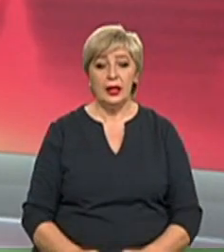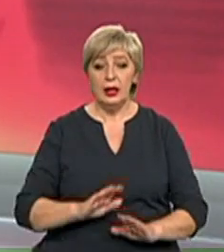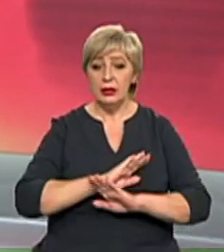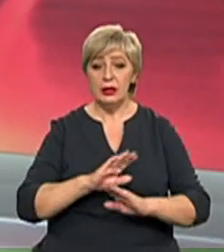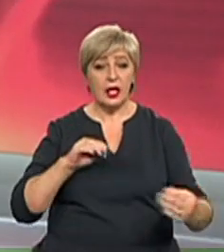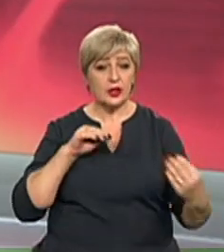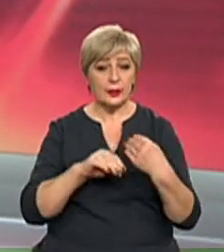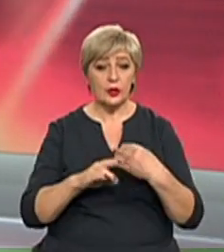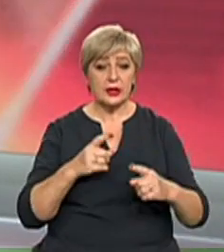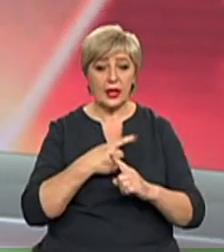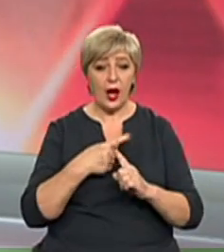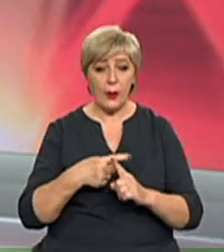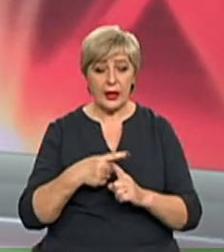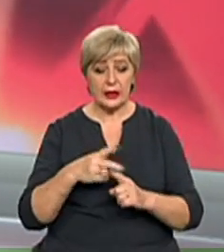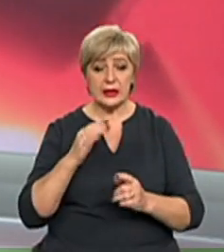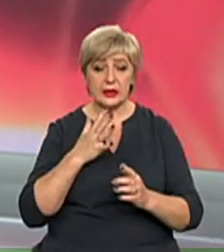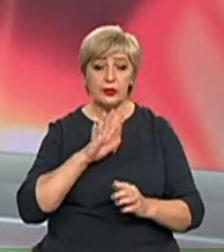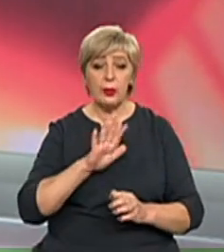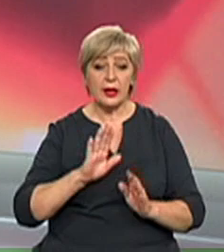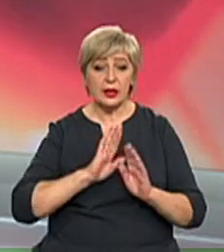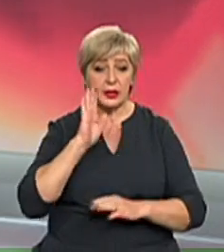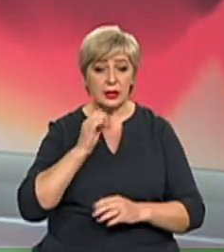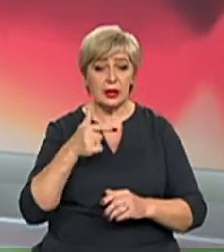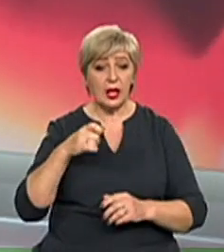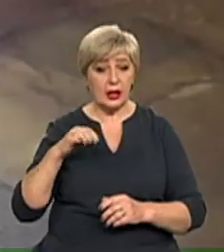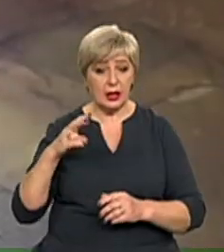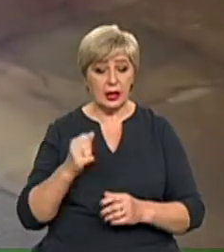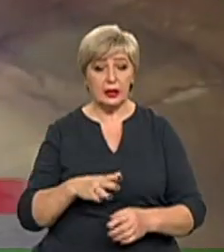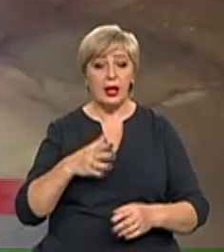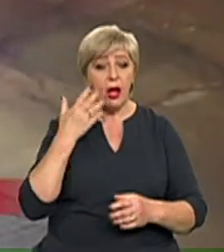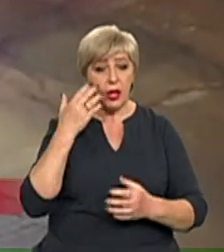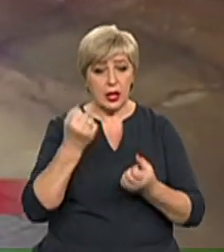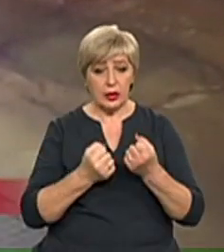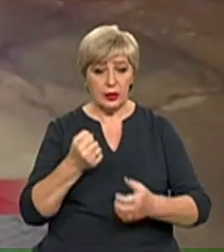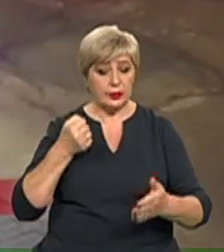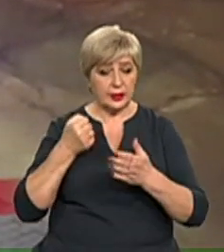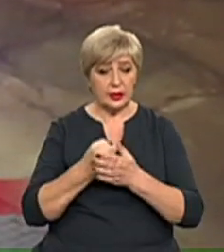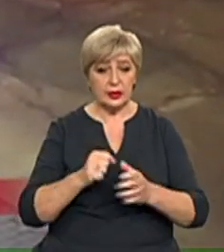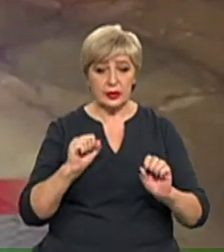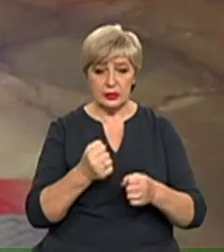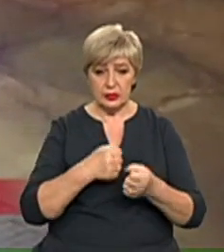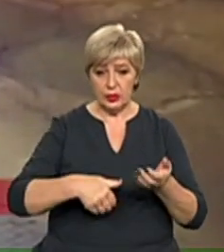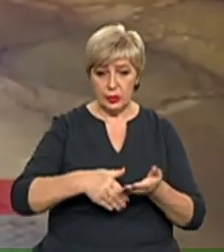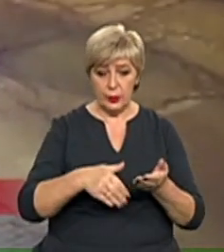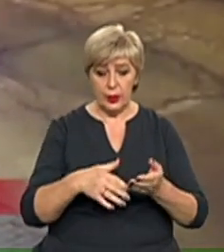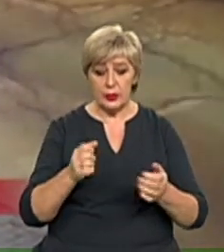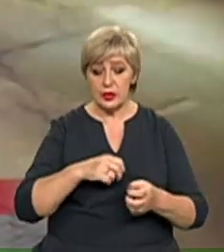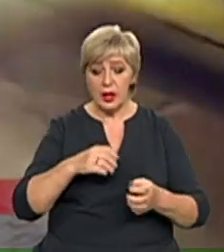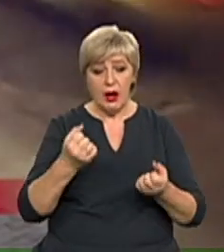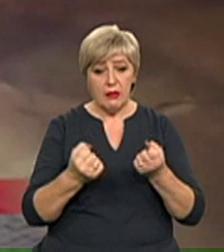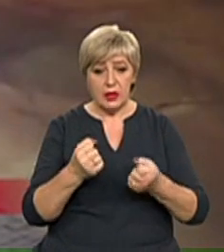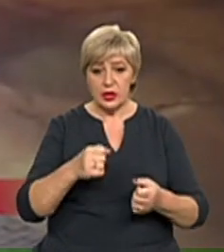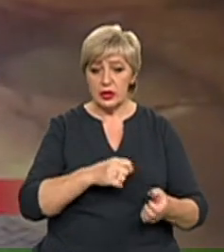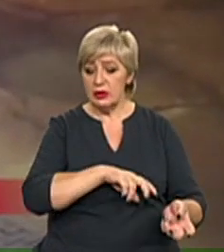Не розминулись на перехресті. О 5 ранку на Гагаріна легковик протаранив карету швидкої. Від удару санітарна машина відлетіла на